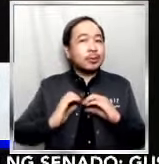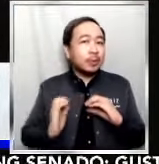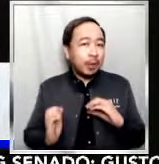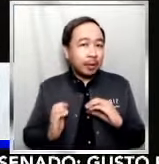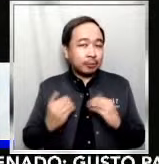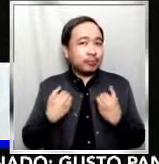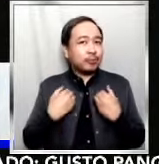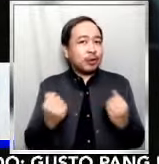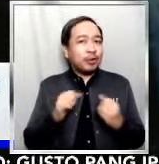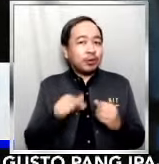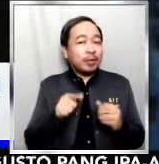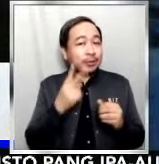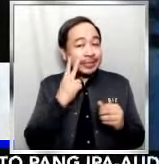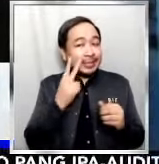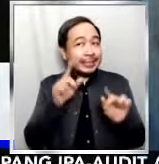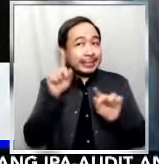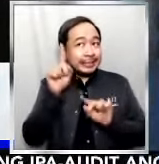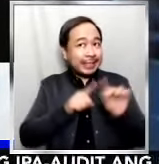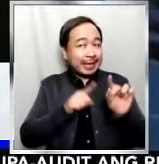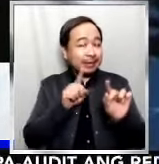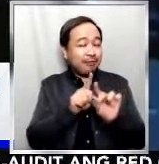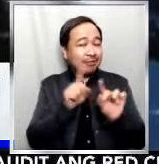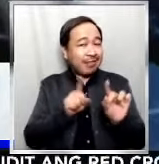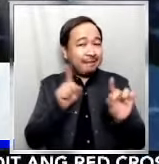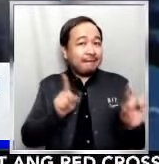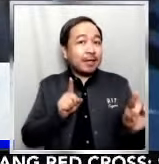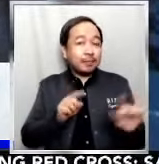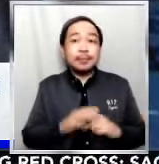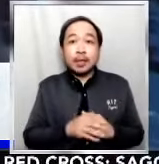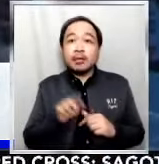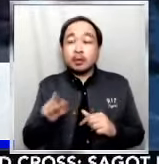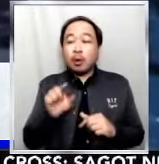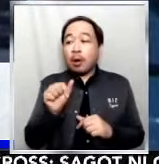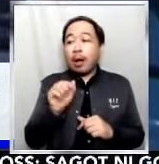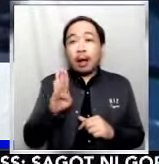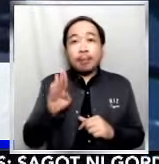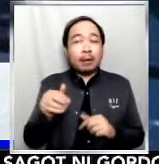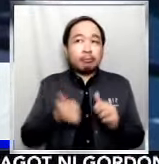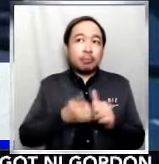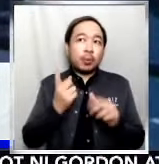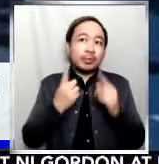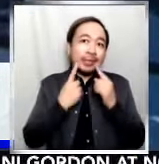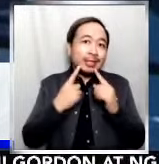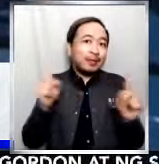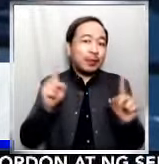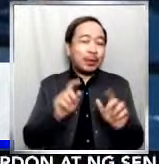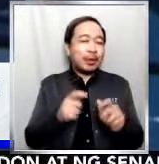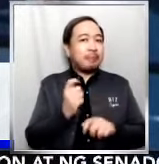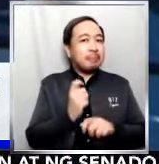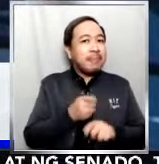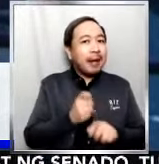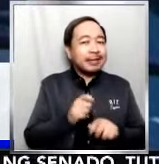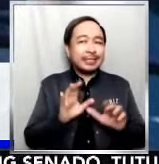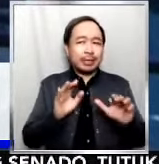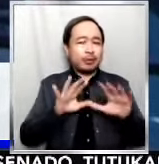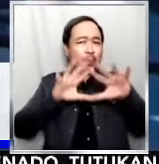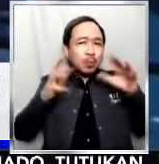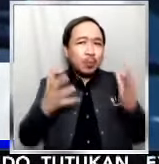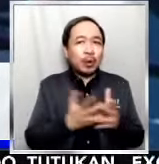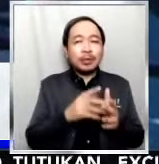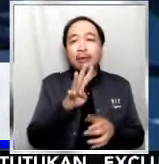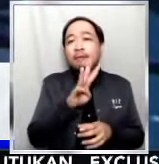Ang grupong ABBA ay isa sa pinaka-successful bands sa buong mundo with nearly 400 million albums